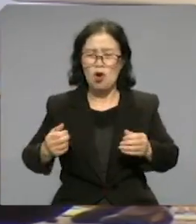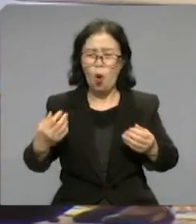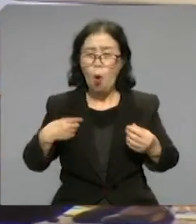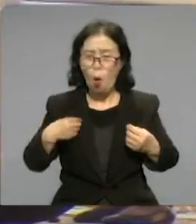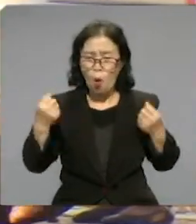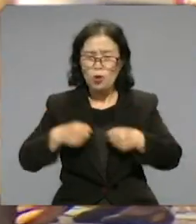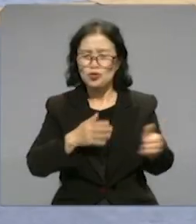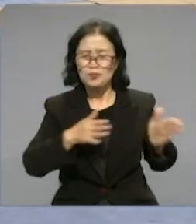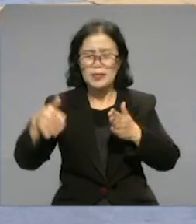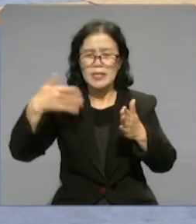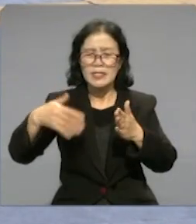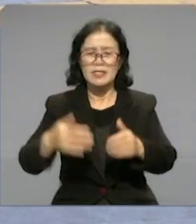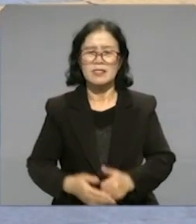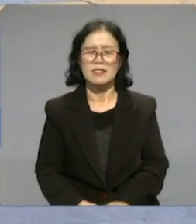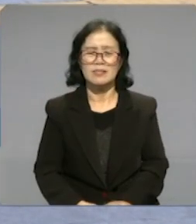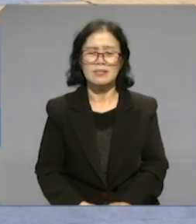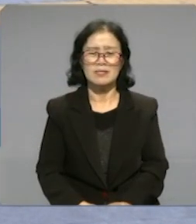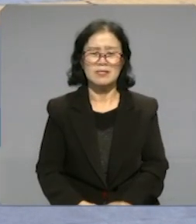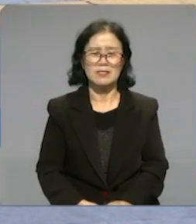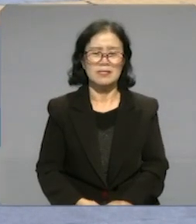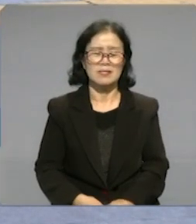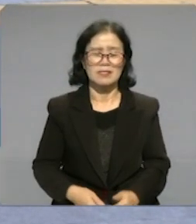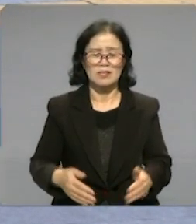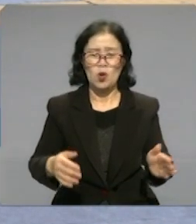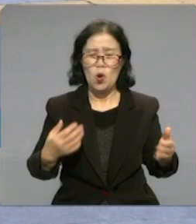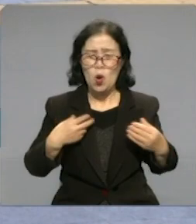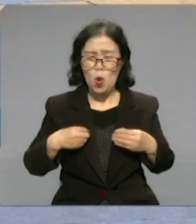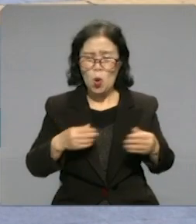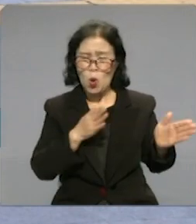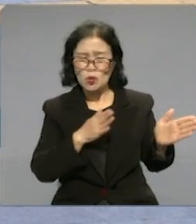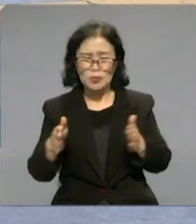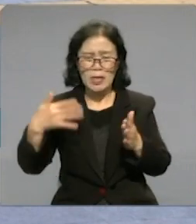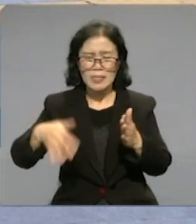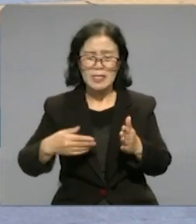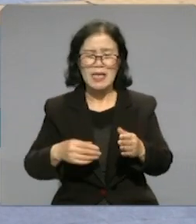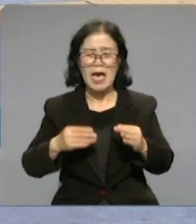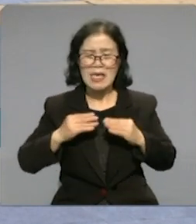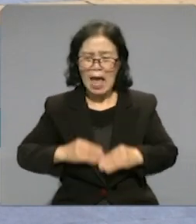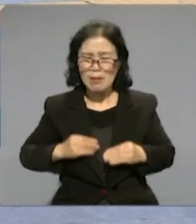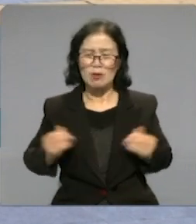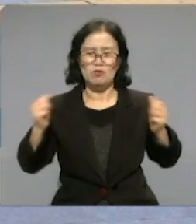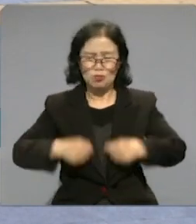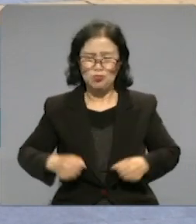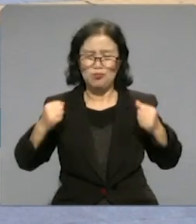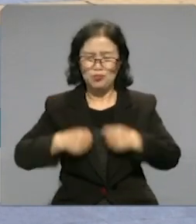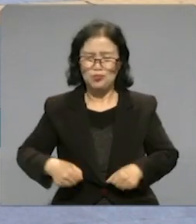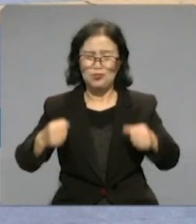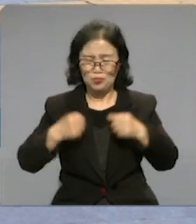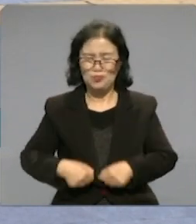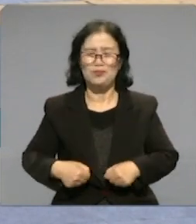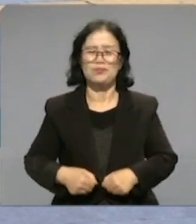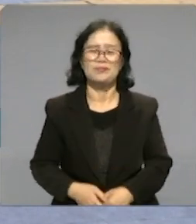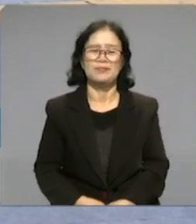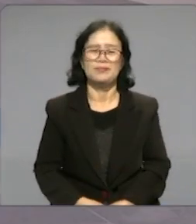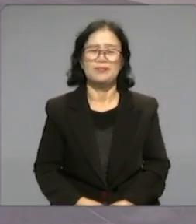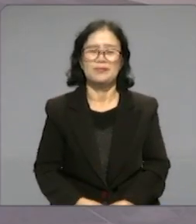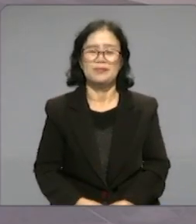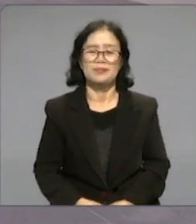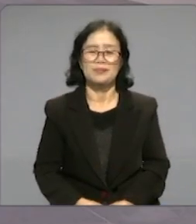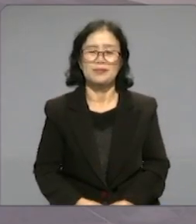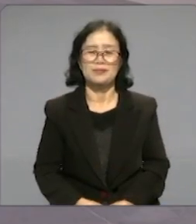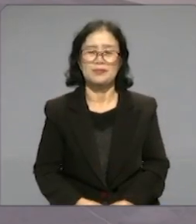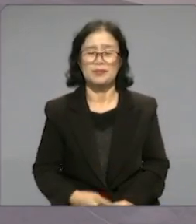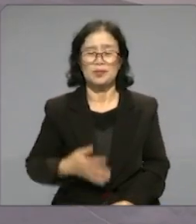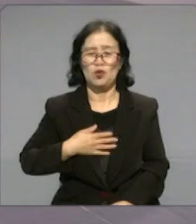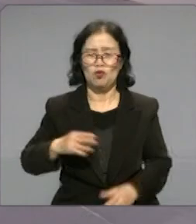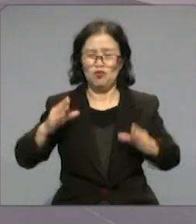못했습니다. 아직 옷을 다 못 꺼내가지고 그냥 얇은 옷들 겹겹이 많이 입어가지고 입고 다녀요.